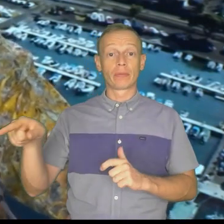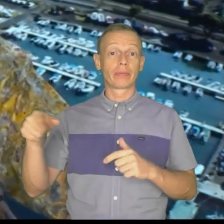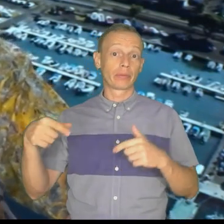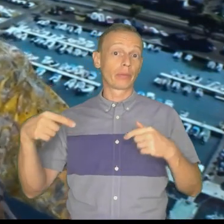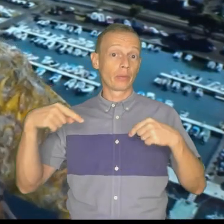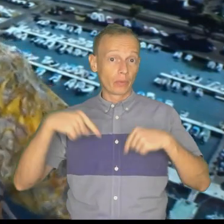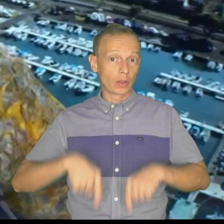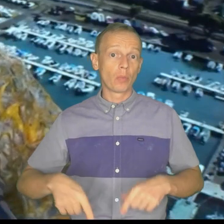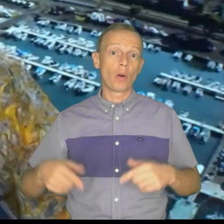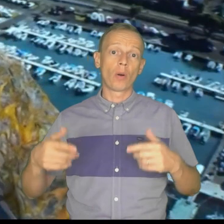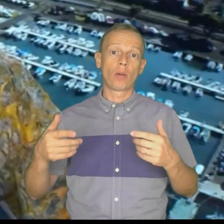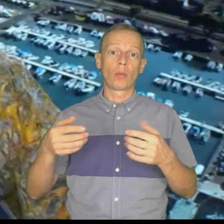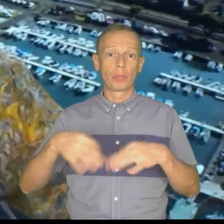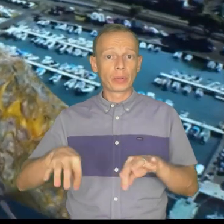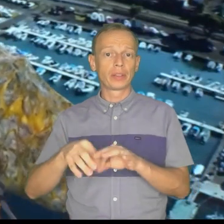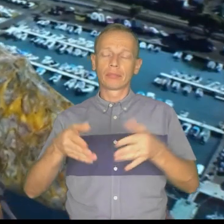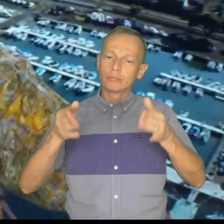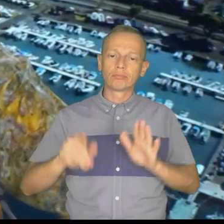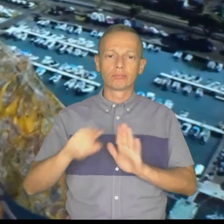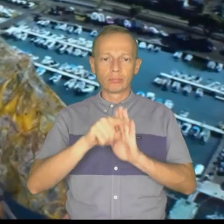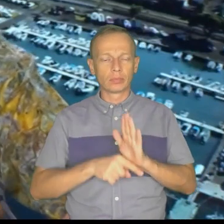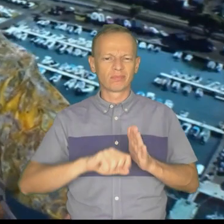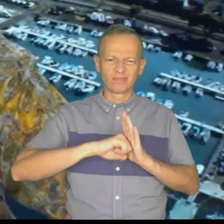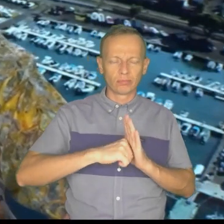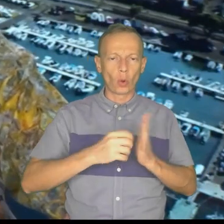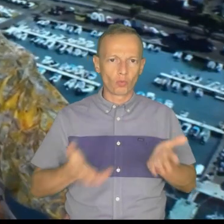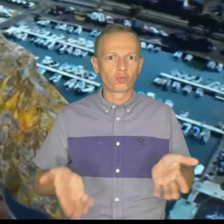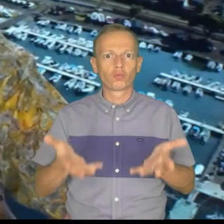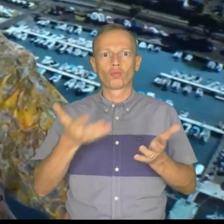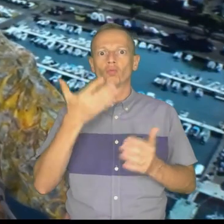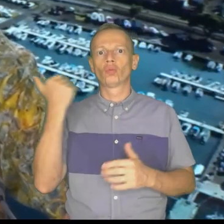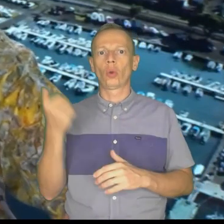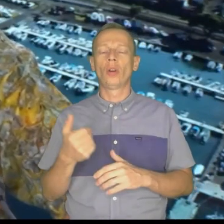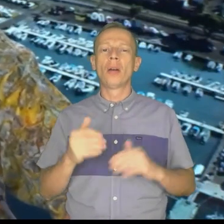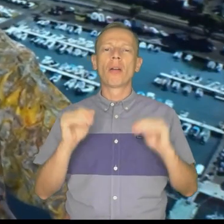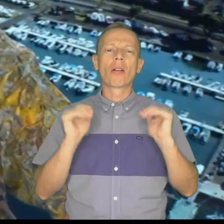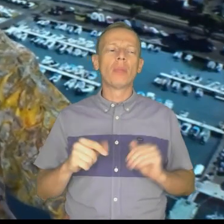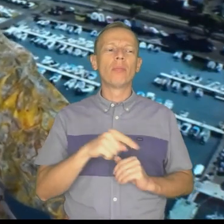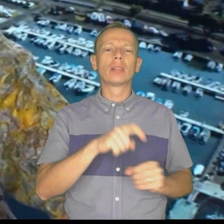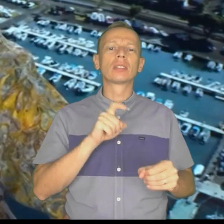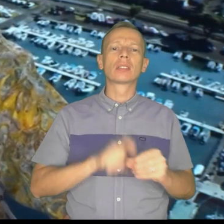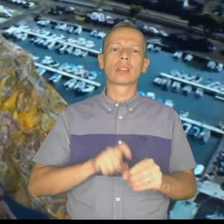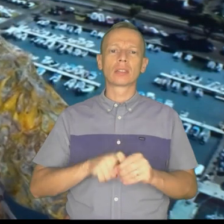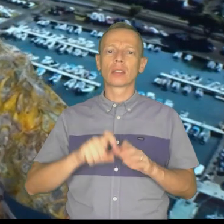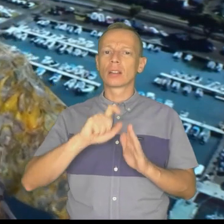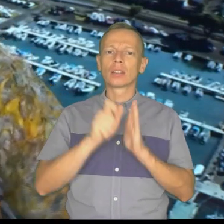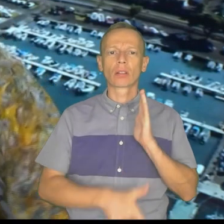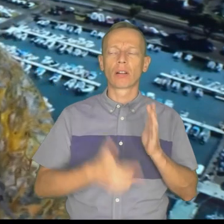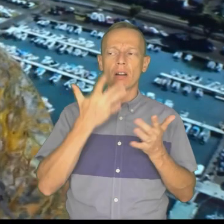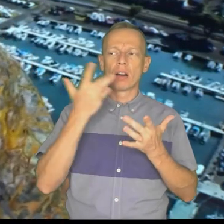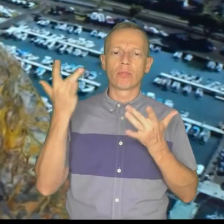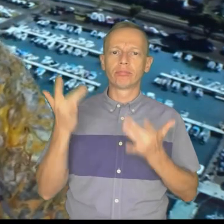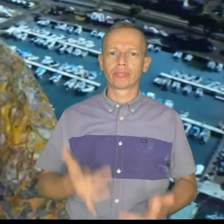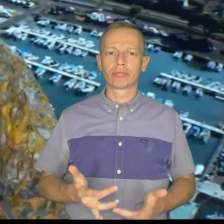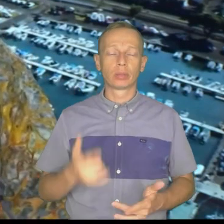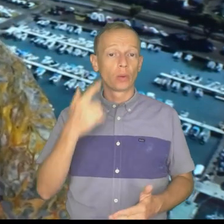prendre certaines décisions d'allègement des restrictions, de son côté, le syndicat des restaurateurs se dit déçu. Maxime Antoine Michard,